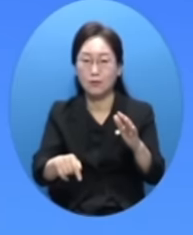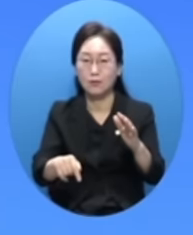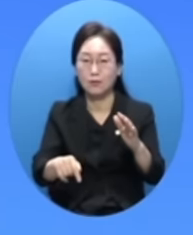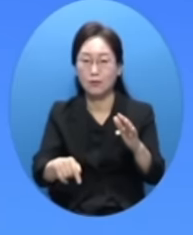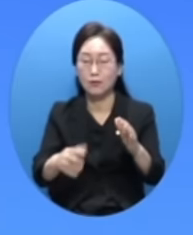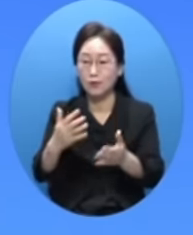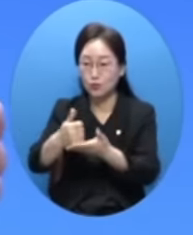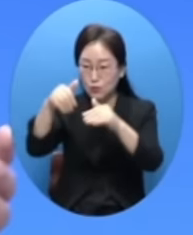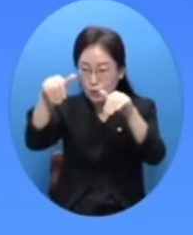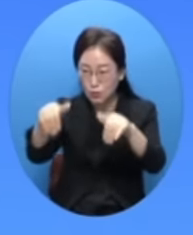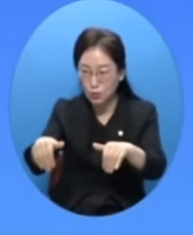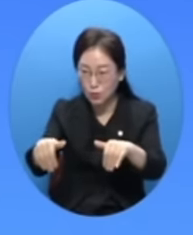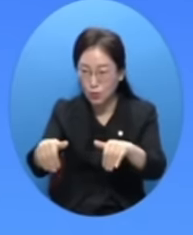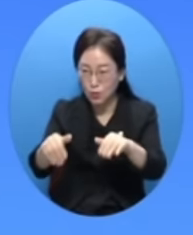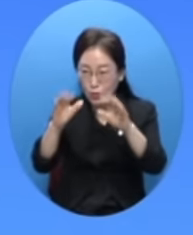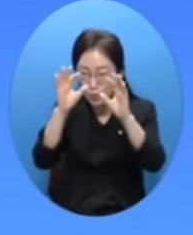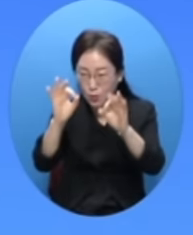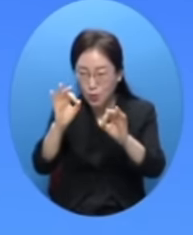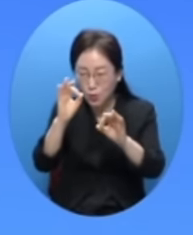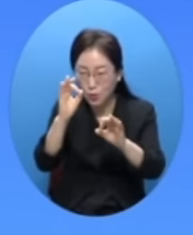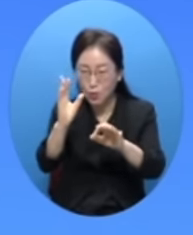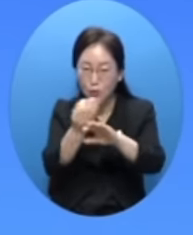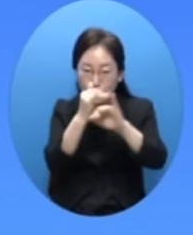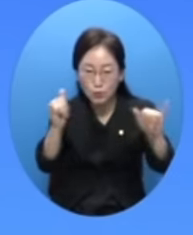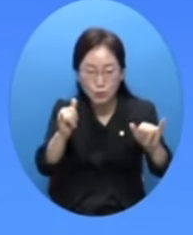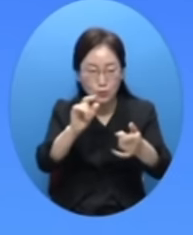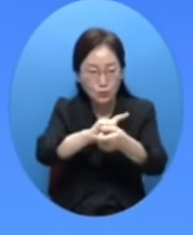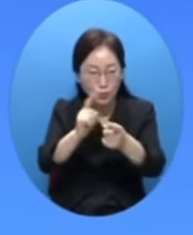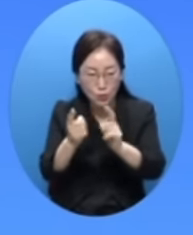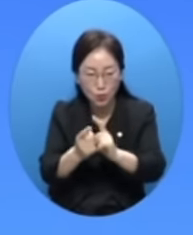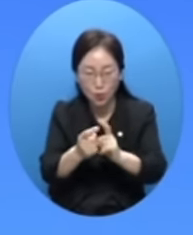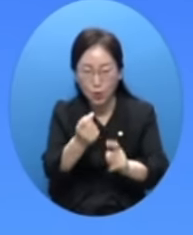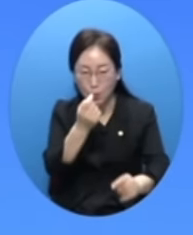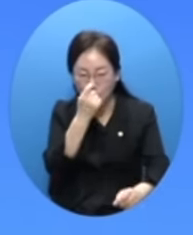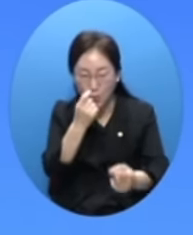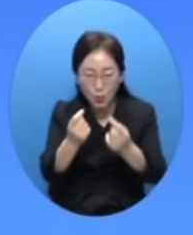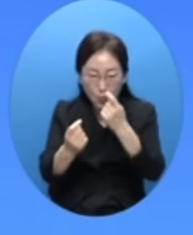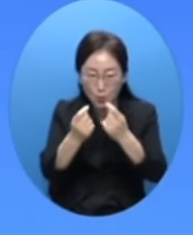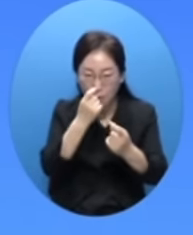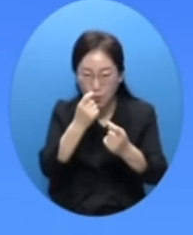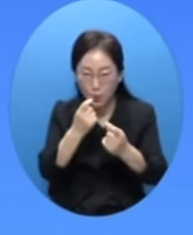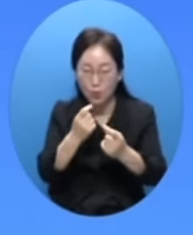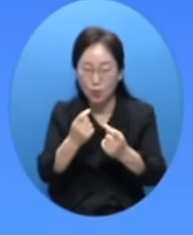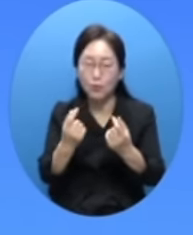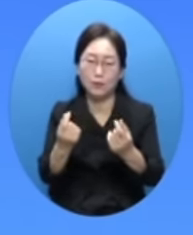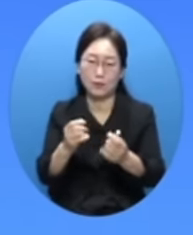주의 종을 통하여 성도님들을 통하여 많은 영향을 받게 됩니다. 그런데